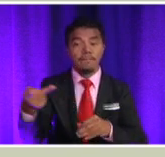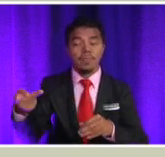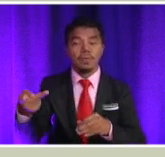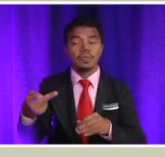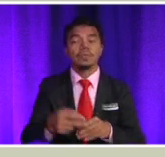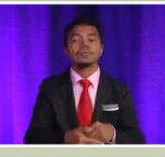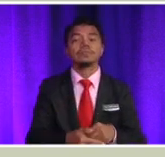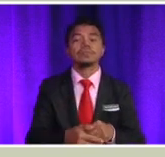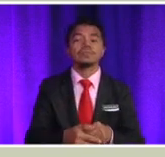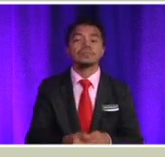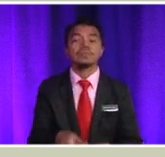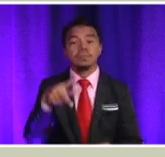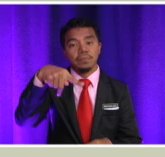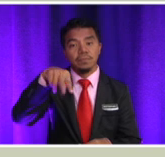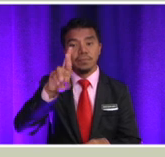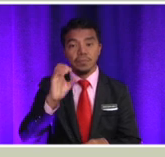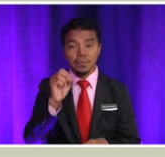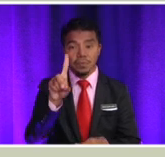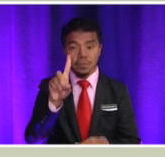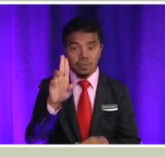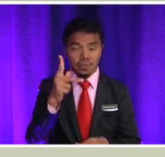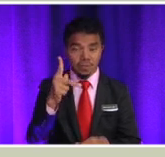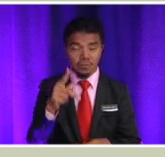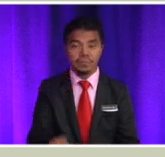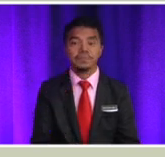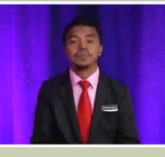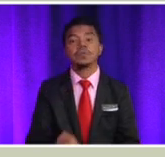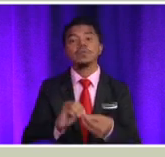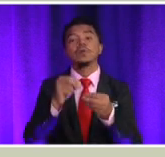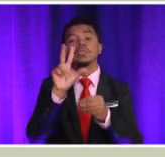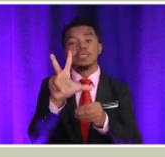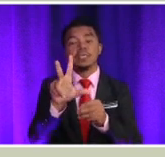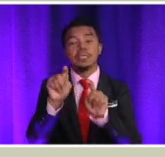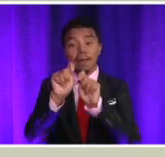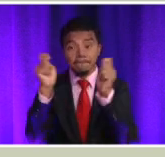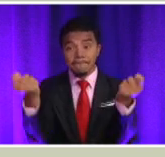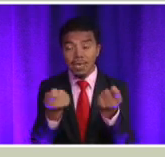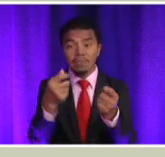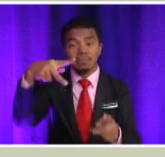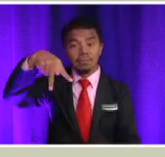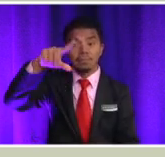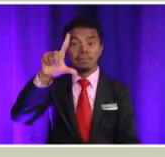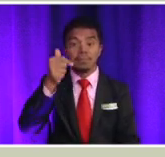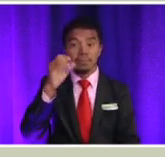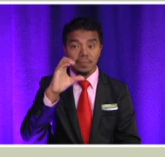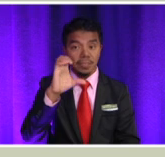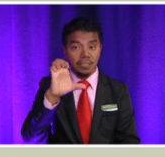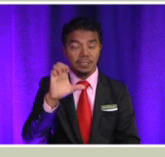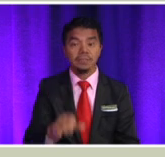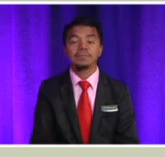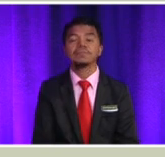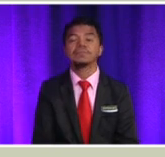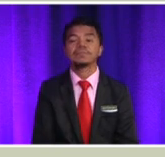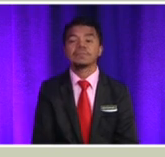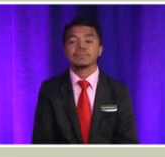yang seterusnya adalah tempat atau place dan seterusnya elemen yang ke-4